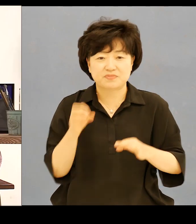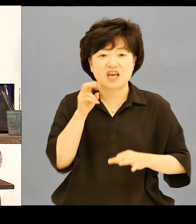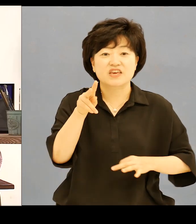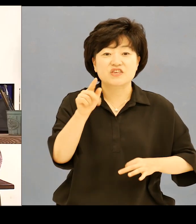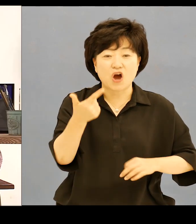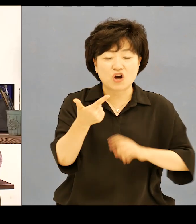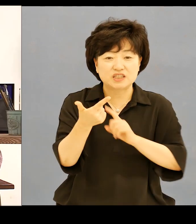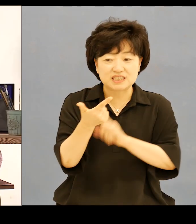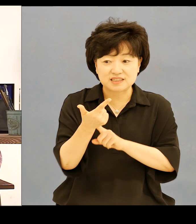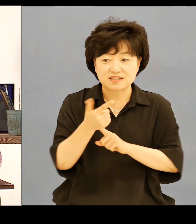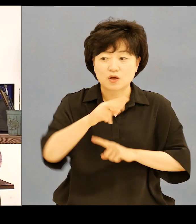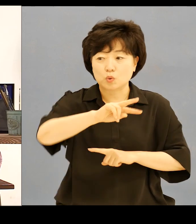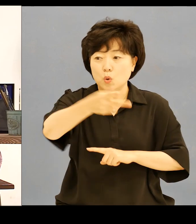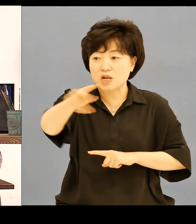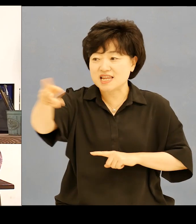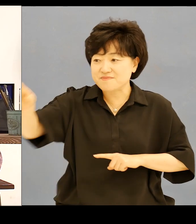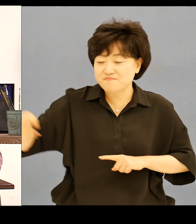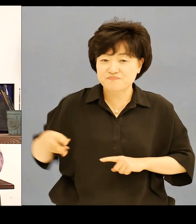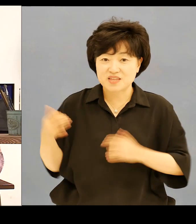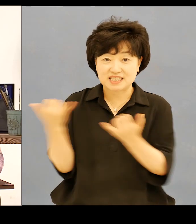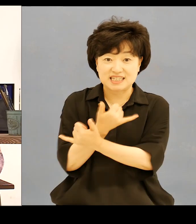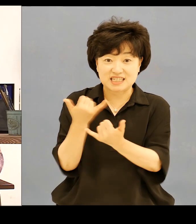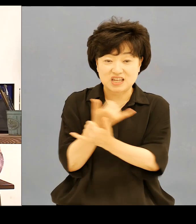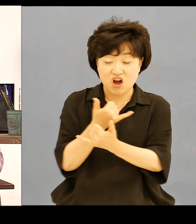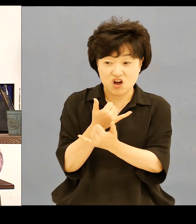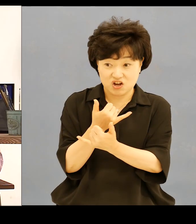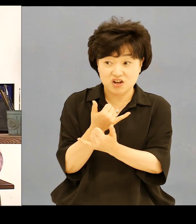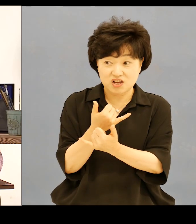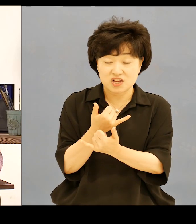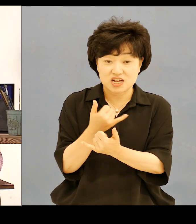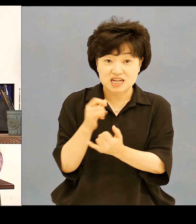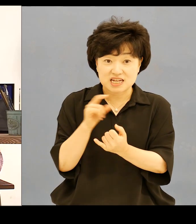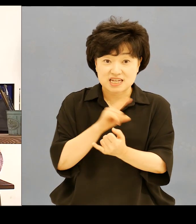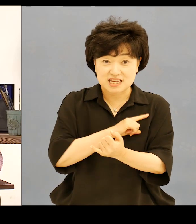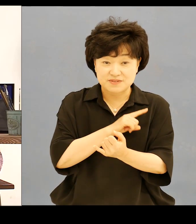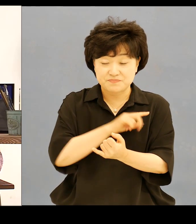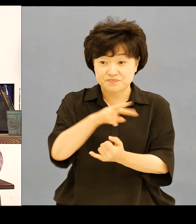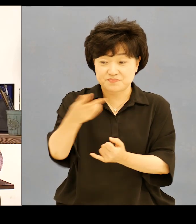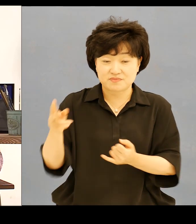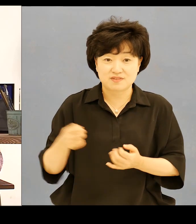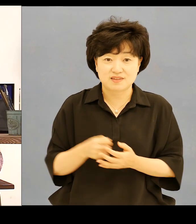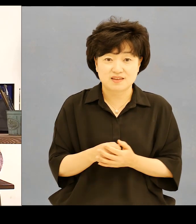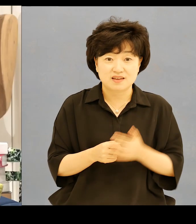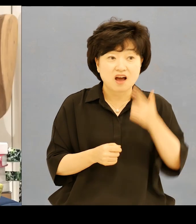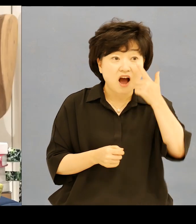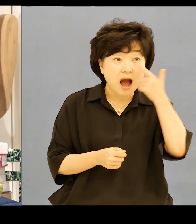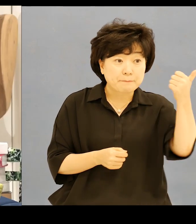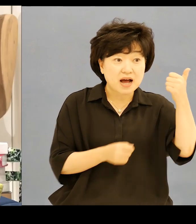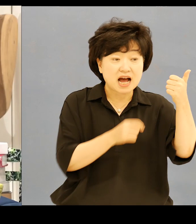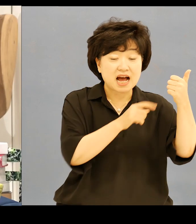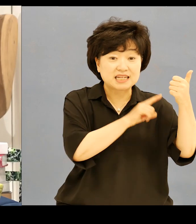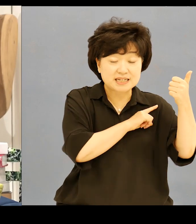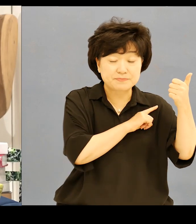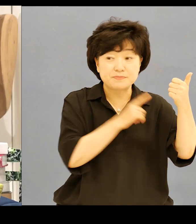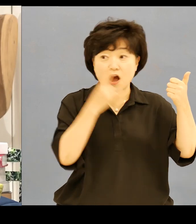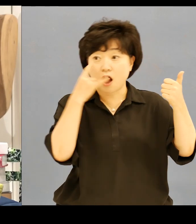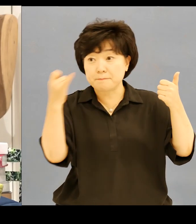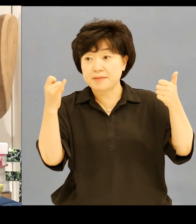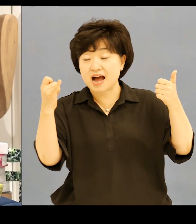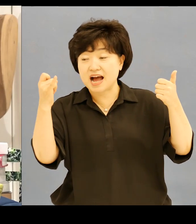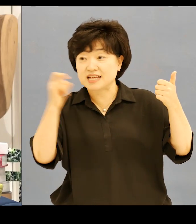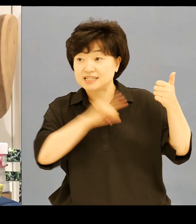아, 저는 그래가지고 이게 아 혹시 아버님, 어머님 성을 하나씩 따갖고 김연 이렇게. 맞아요. 그렇게 생각하시는